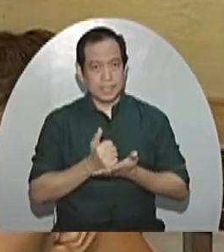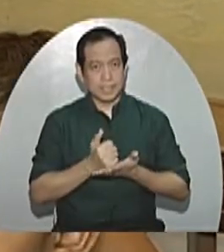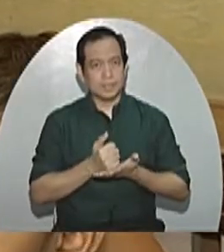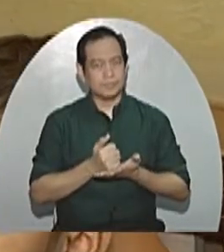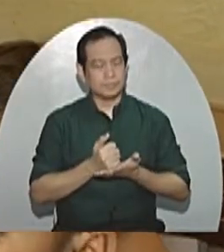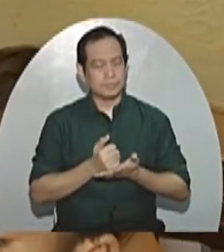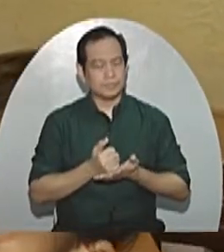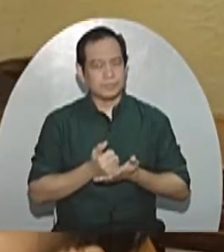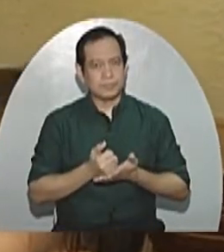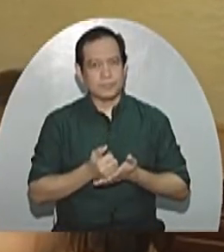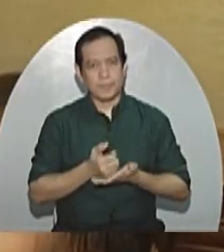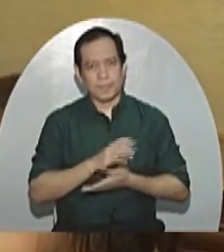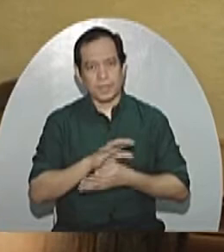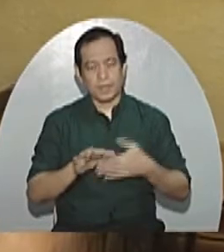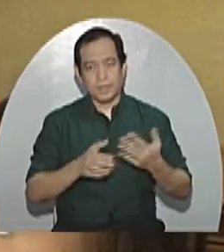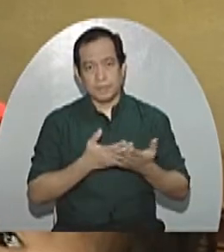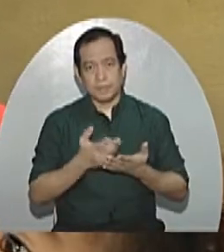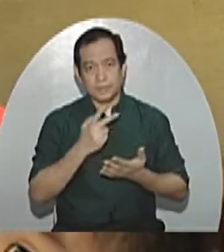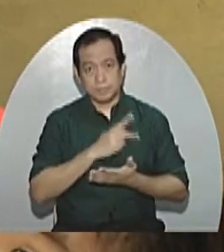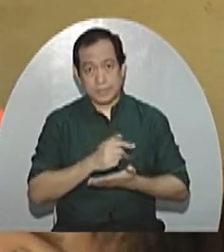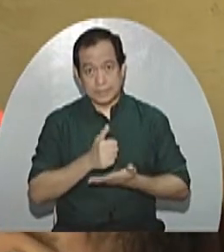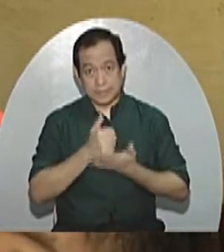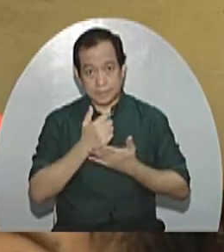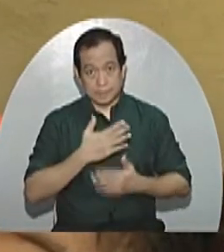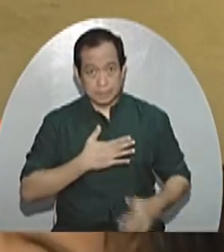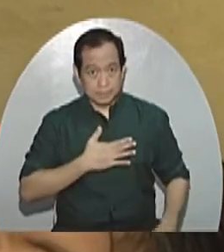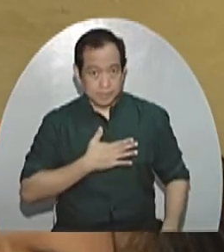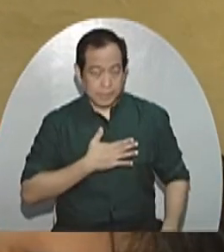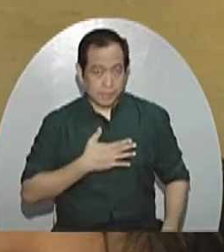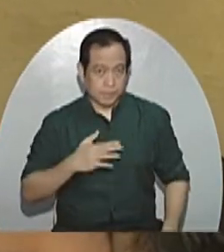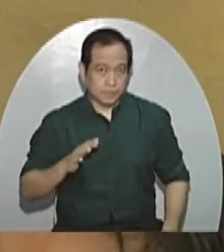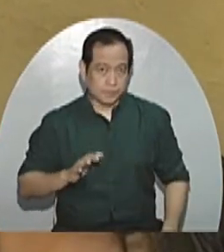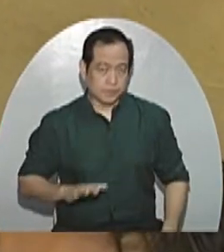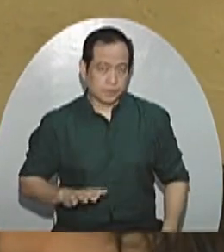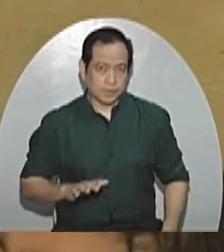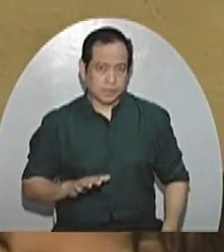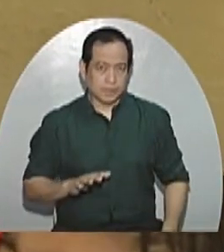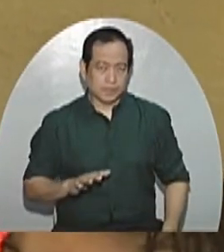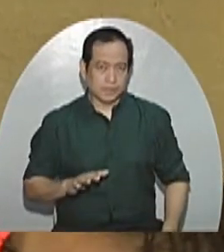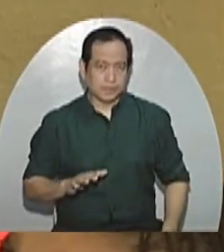makatok po sa inyong puso. Sana po tulungan niyo yung anak ko na